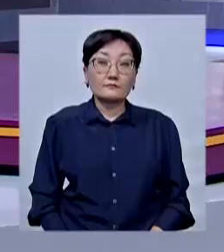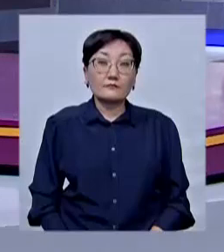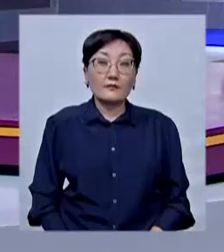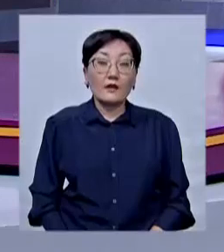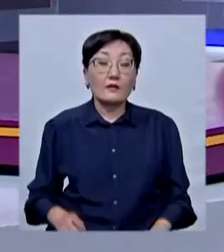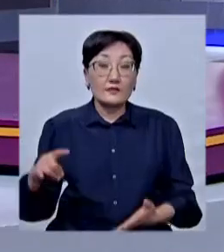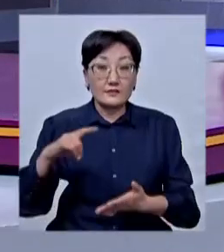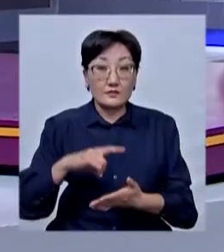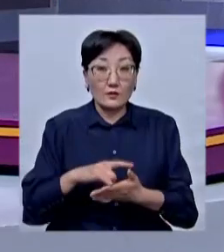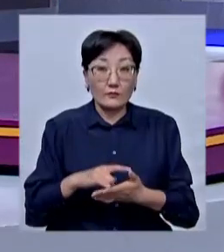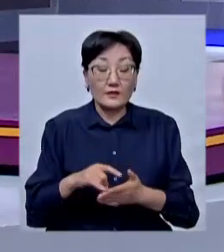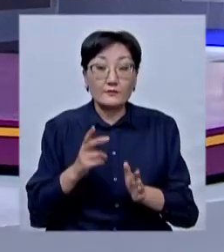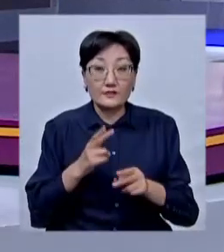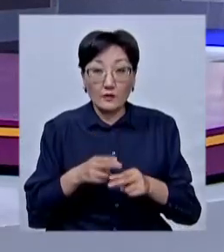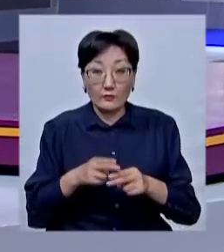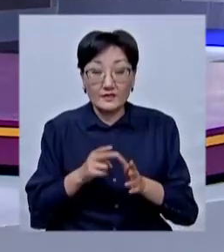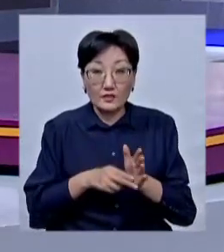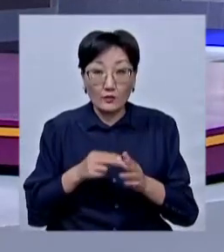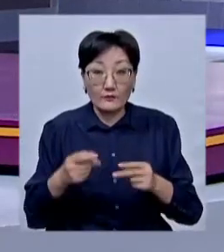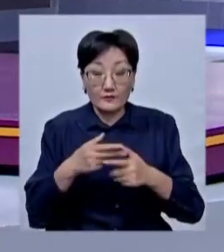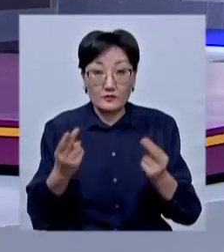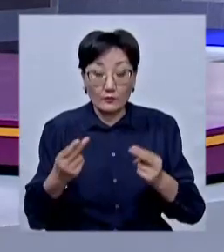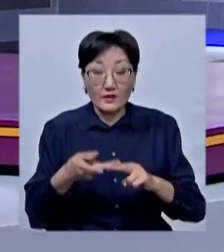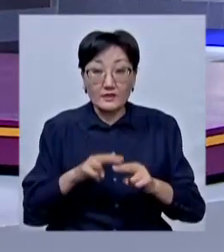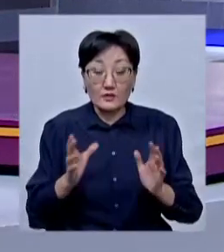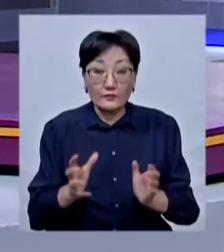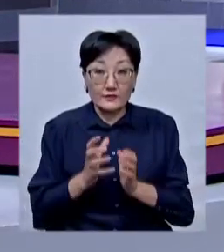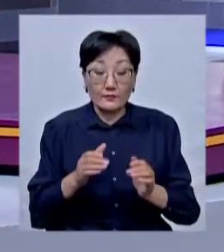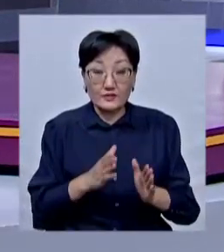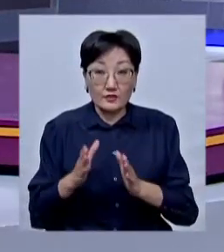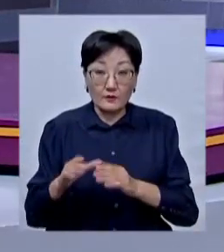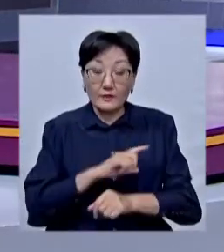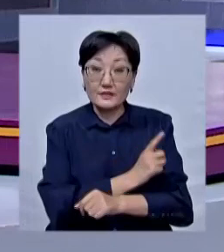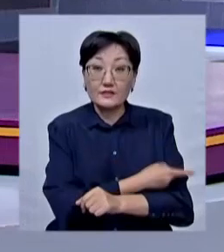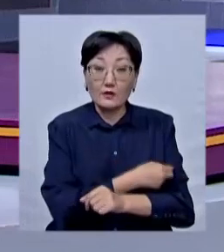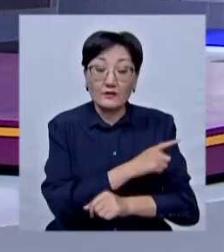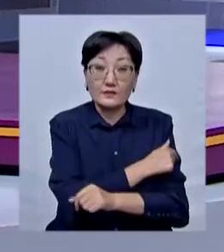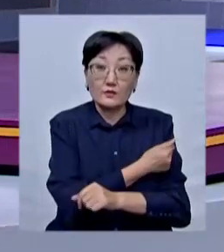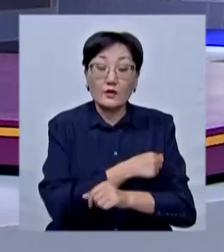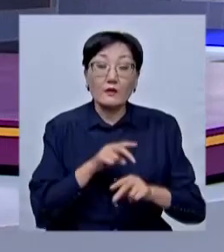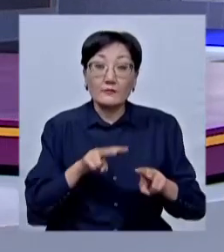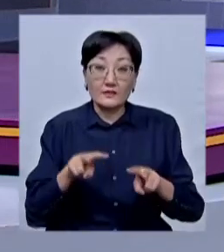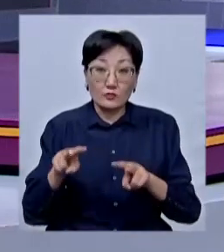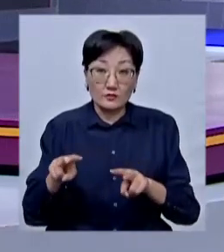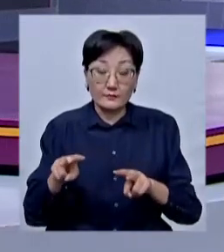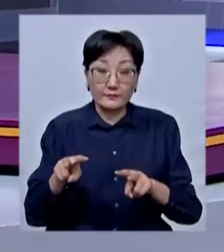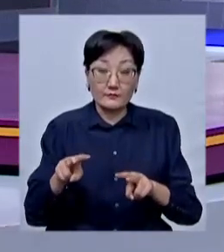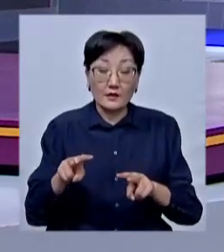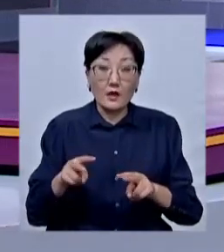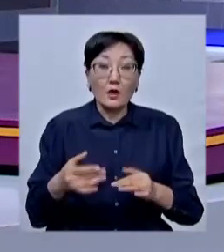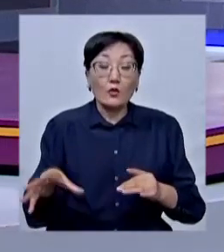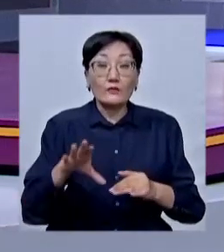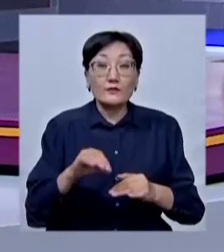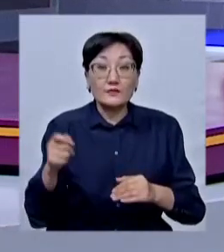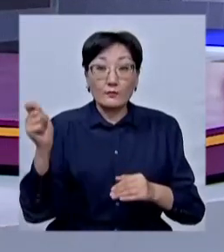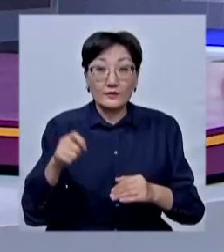В аэропорту и на железнодорожных вокзалах Алматы все еще сохраняется режим усиленного санитарно-эпидемиологического контроля. У